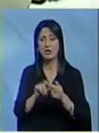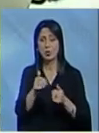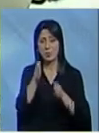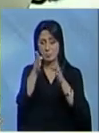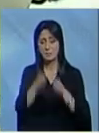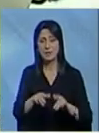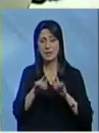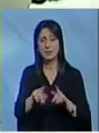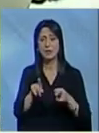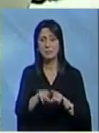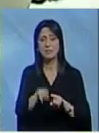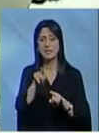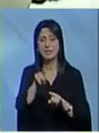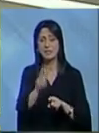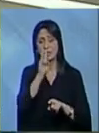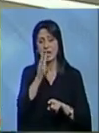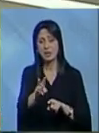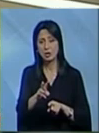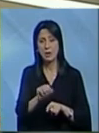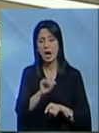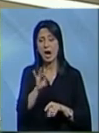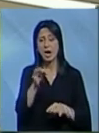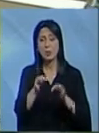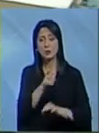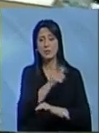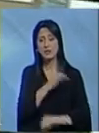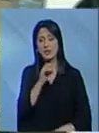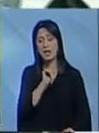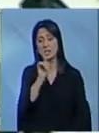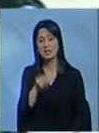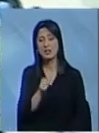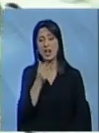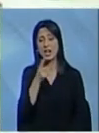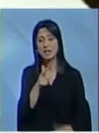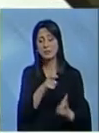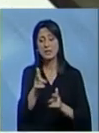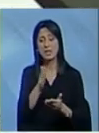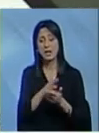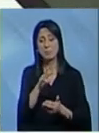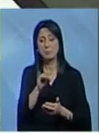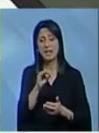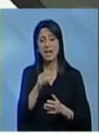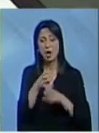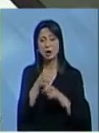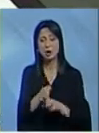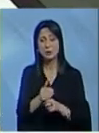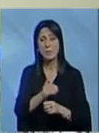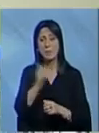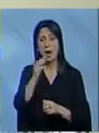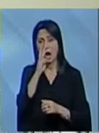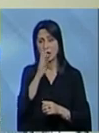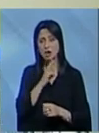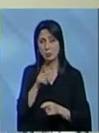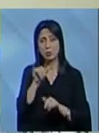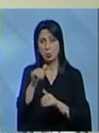მის საქმიანობას, ასევე მის ანაზღაურებას. საბჭოს არამოსამართლე წევრი დაინტერესდა, რამდენად მზადაა მიგრიაული შეამცირო მისი მაღალი მოსავალი